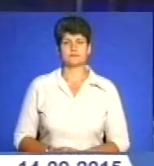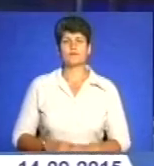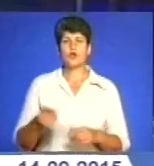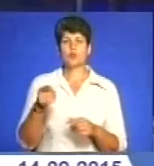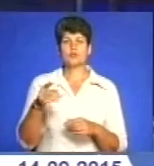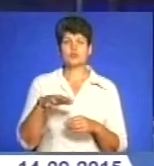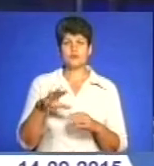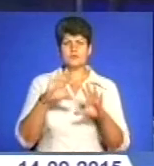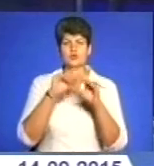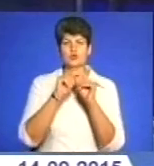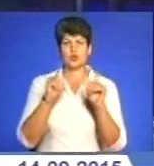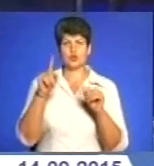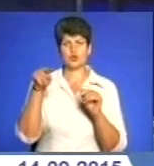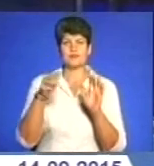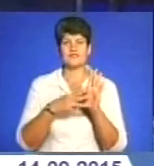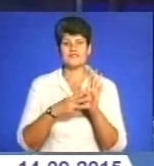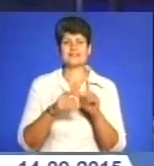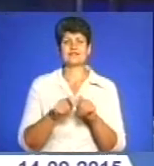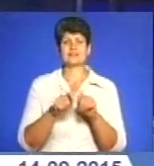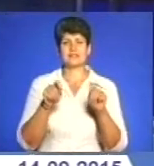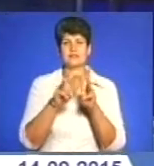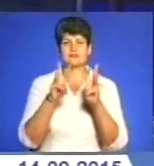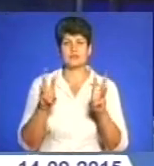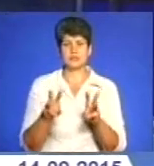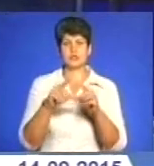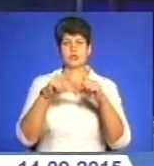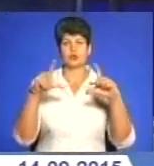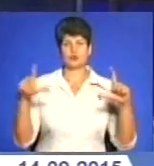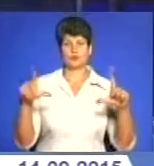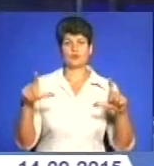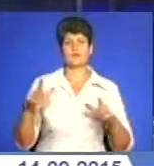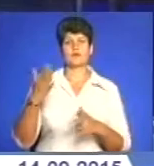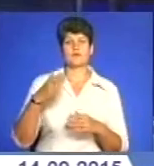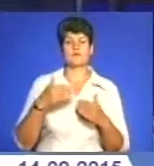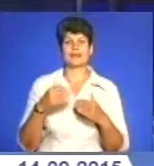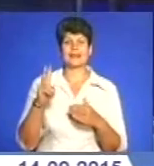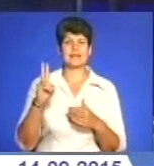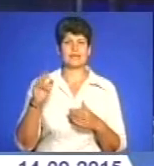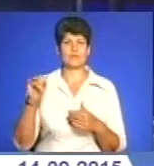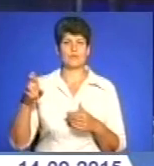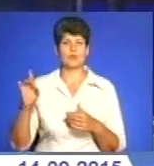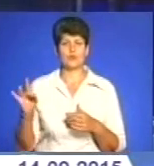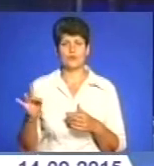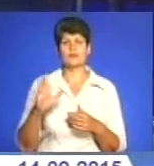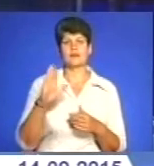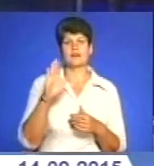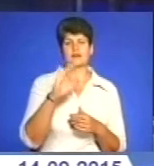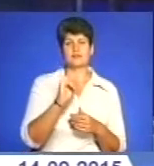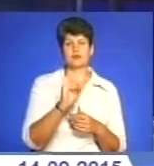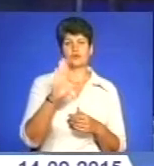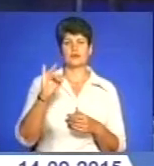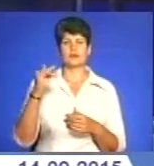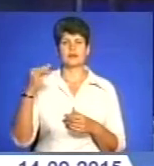У Тернопільській заліосвітній школі номер 8 відкрили та освятили меморіальну дошку герою-кіборгу, випускнику школи Іванові Вітишину, що віддав своє